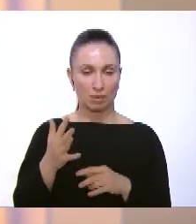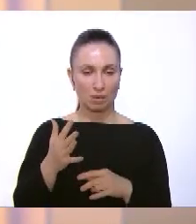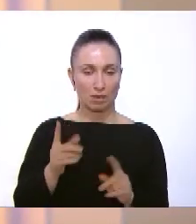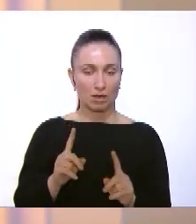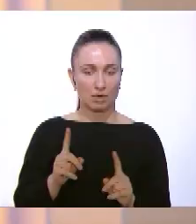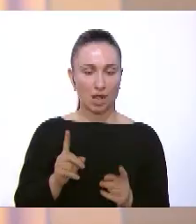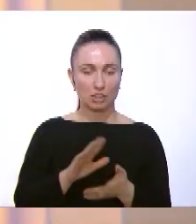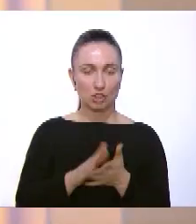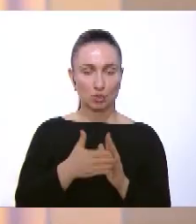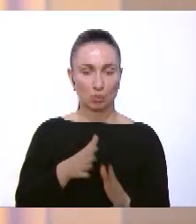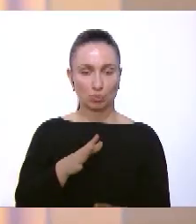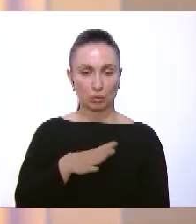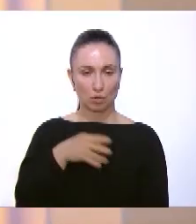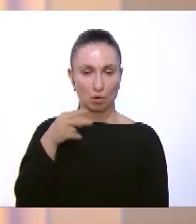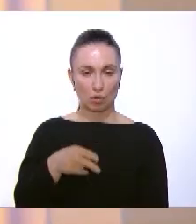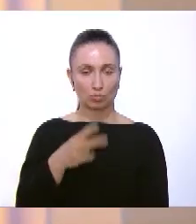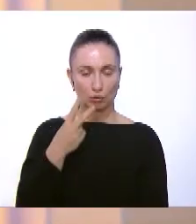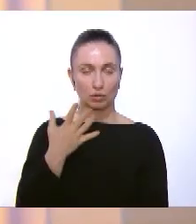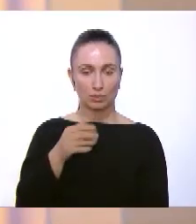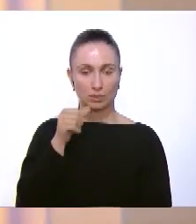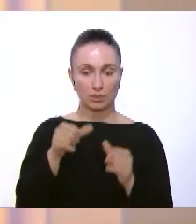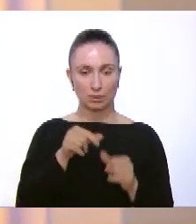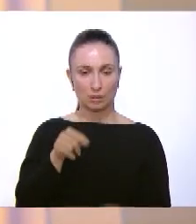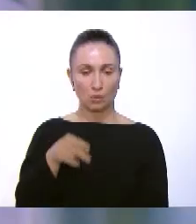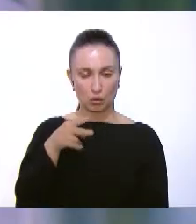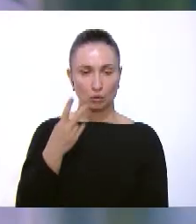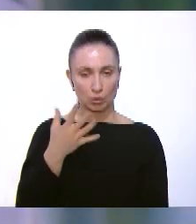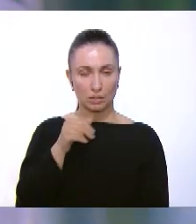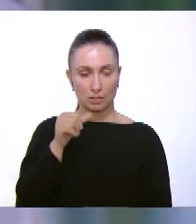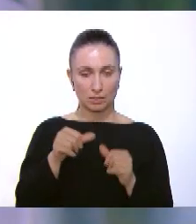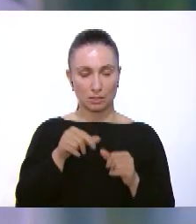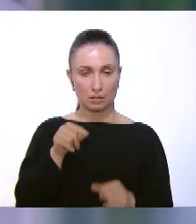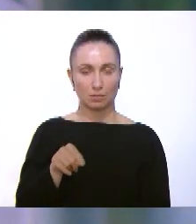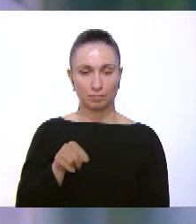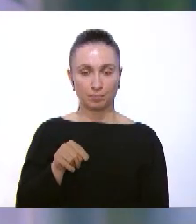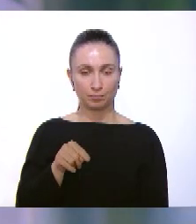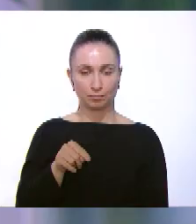რა სიტუაცია ჰქონდა 2025 წელს? 2025 წელს